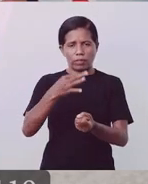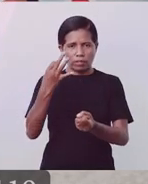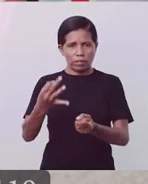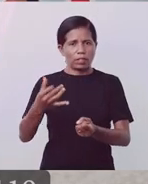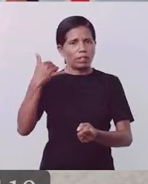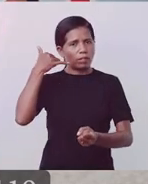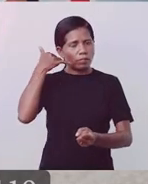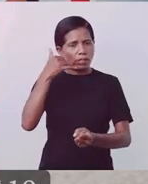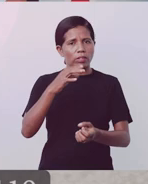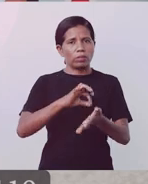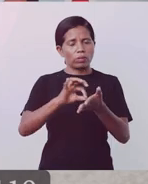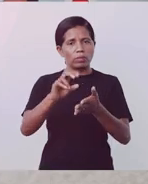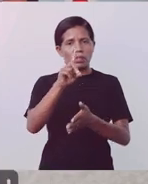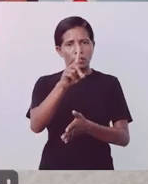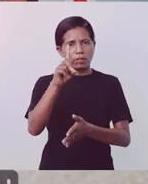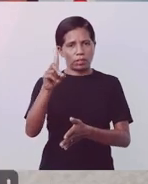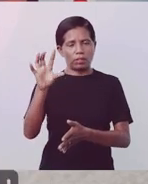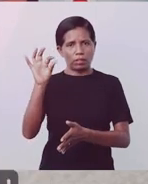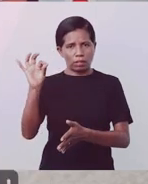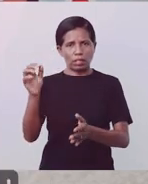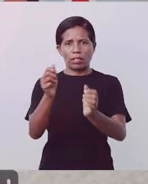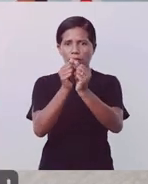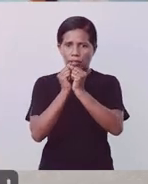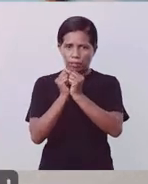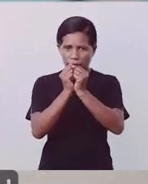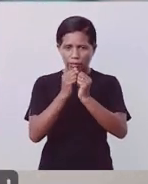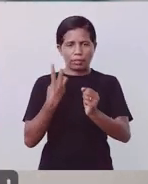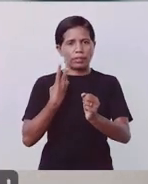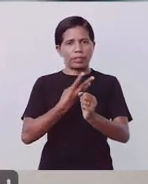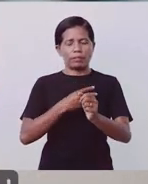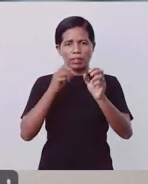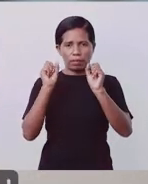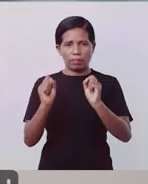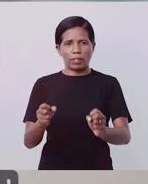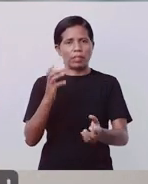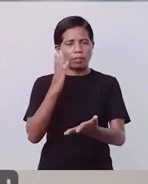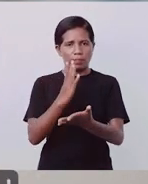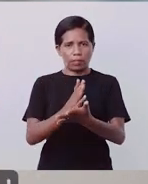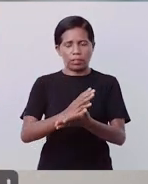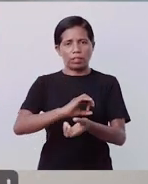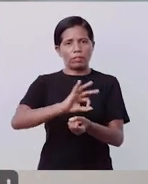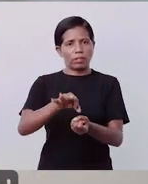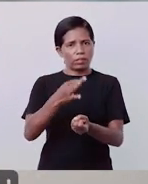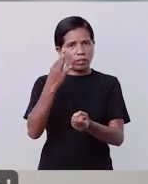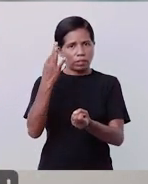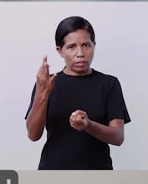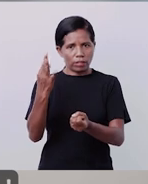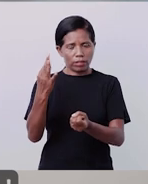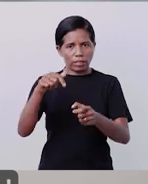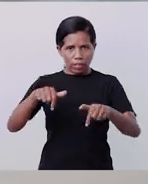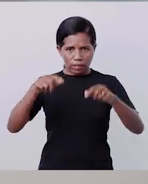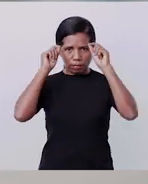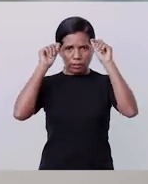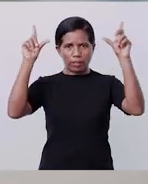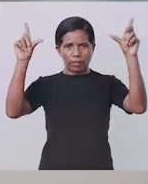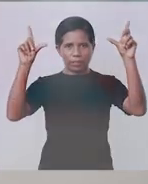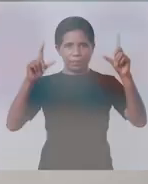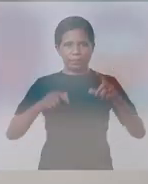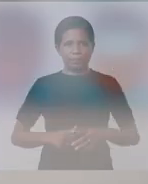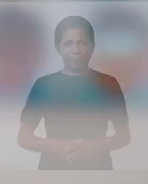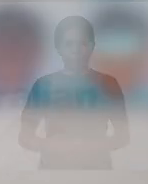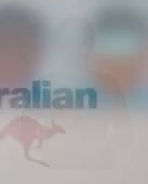numeru, ida sia. Hamutu, kita beleha para propagasaun virus corona, iha Timor Leste.